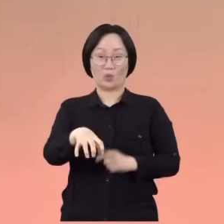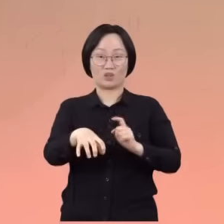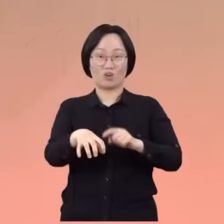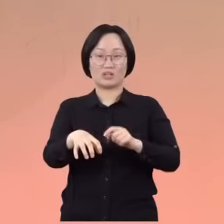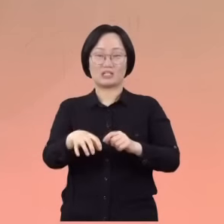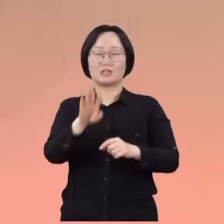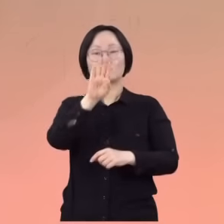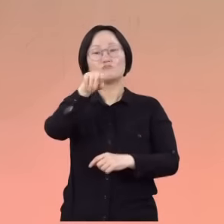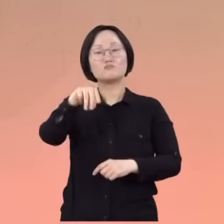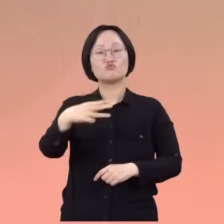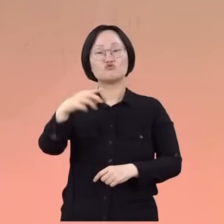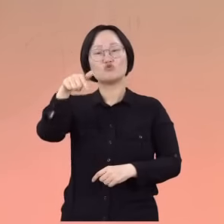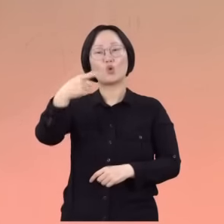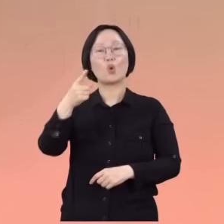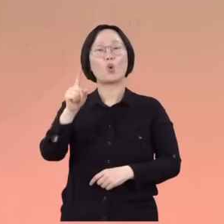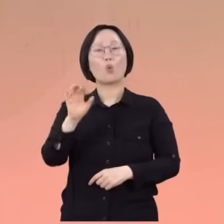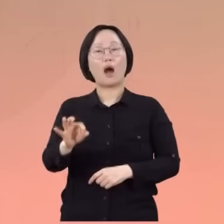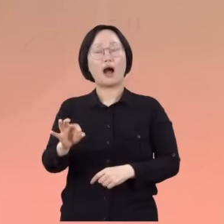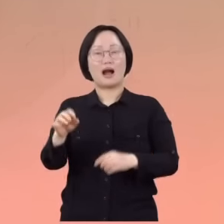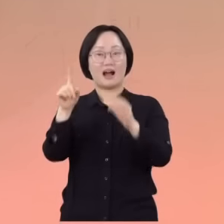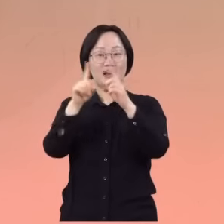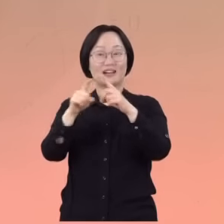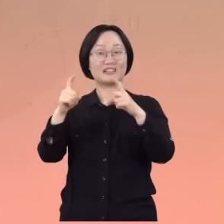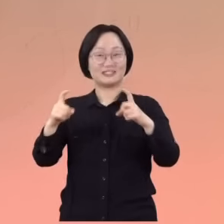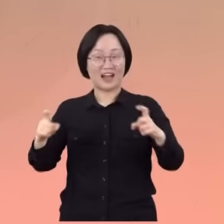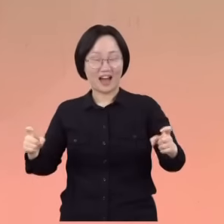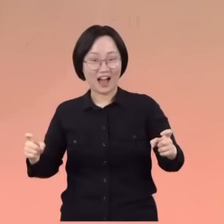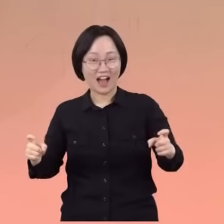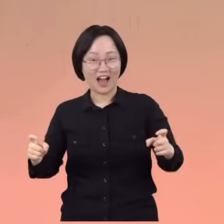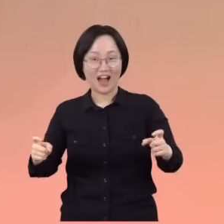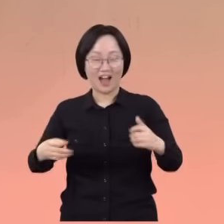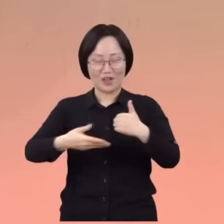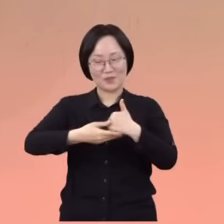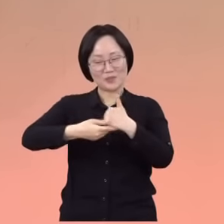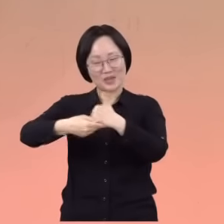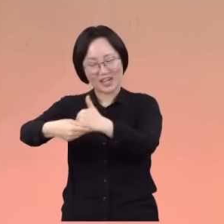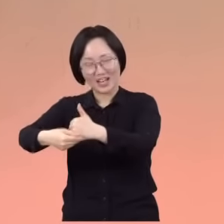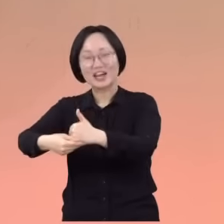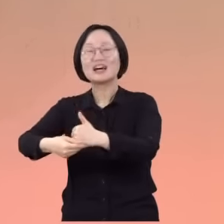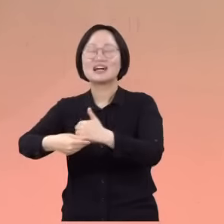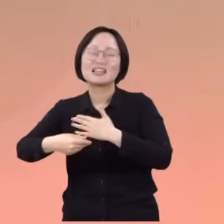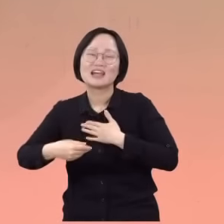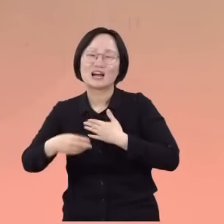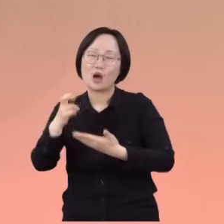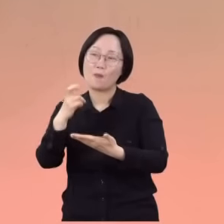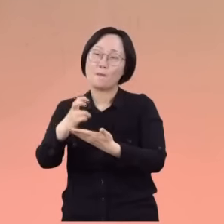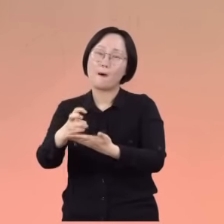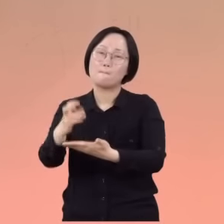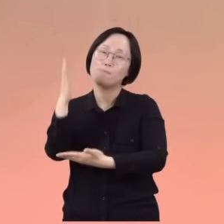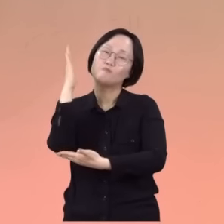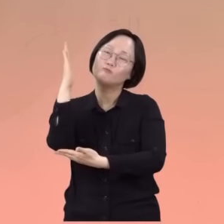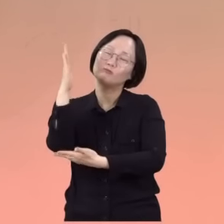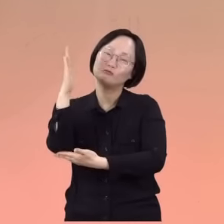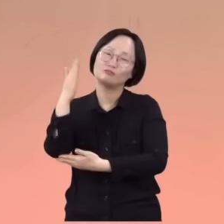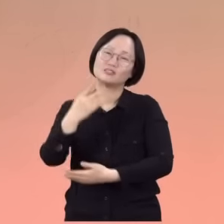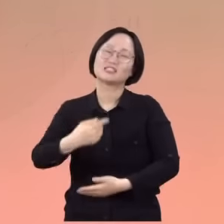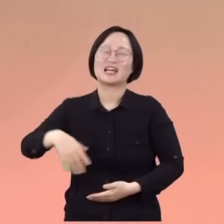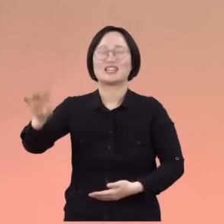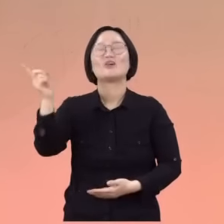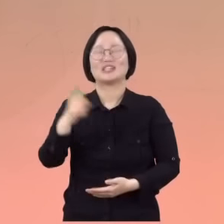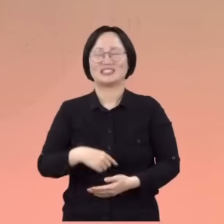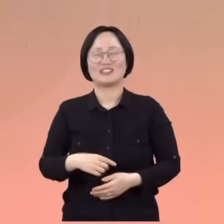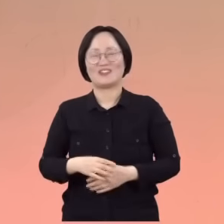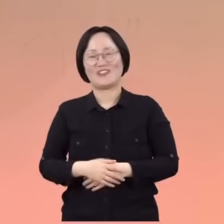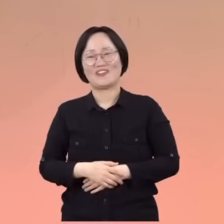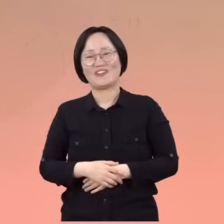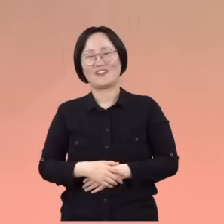제가 초청 법문을 하고 왔어요 절이 이렇게 이쁘더라고요 그래서이